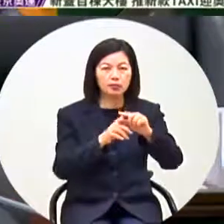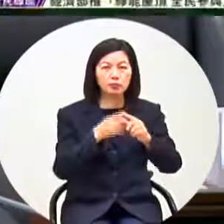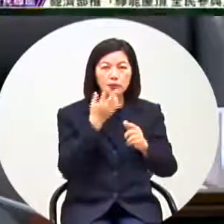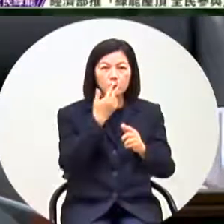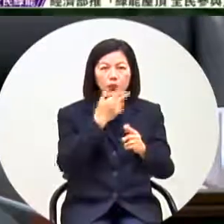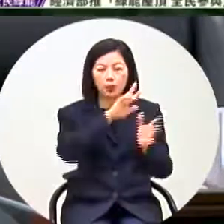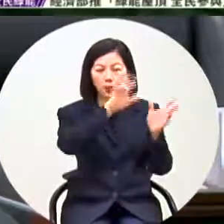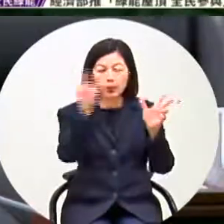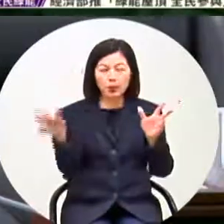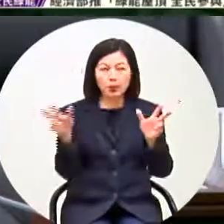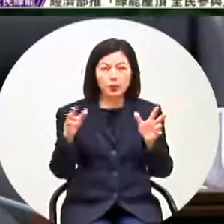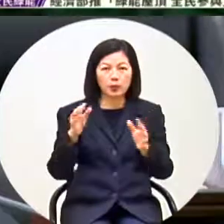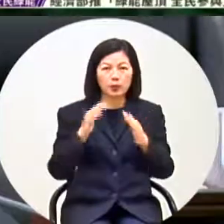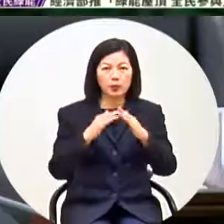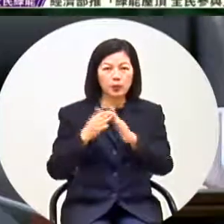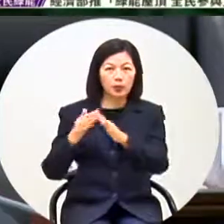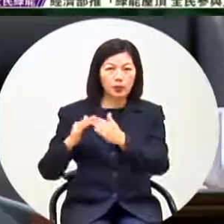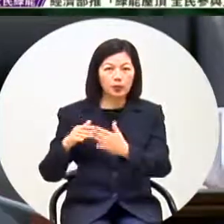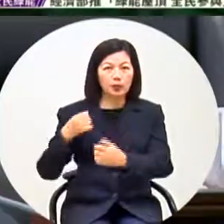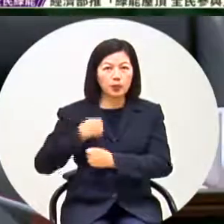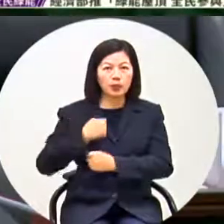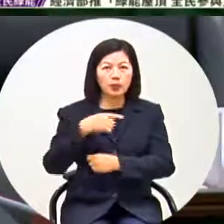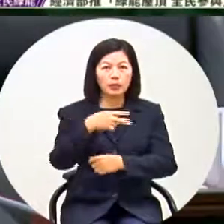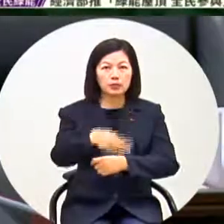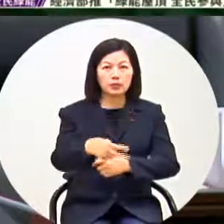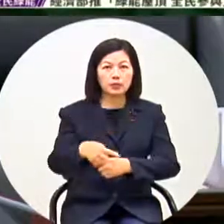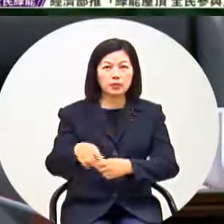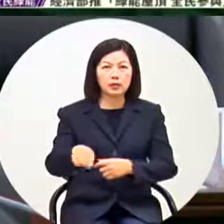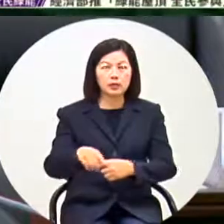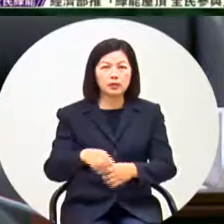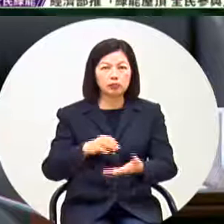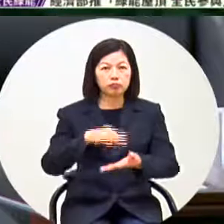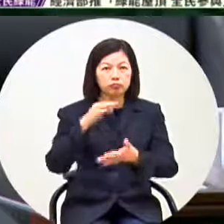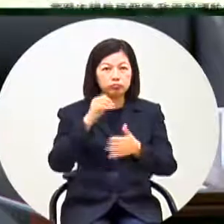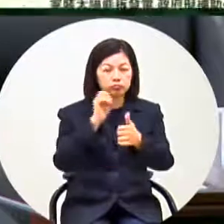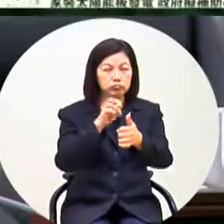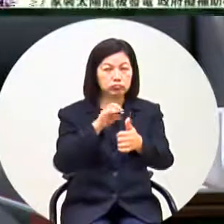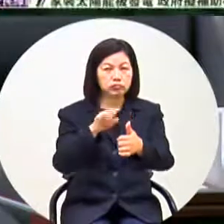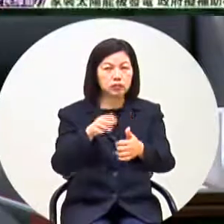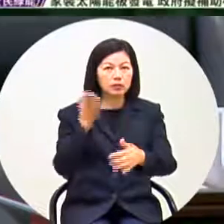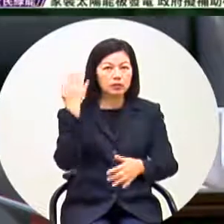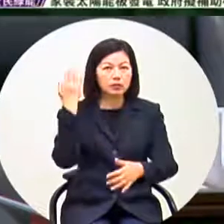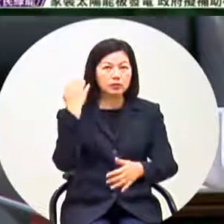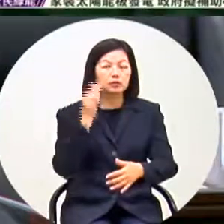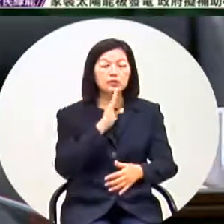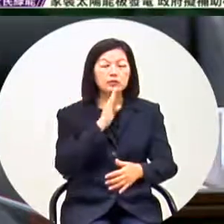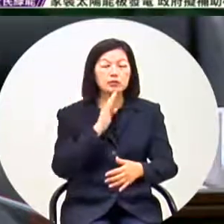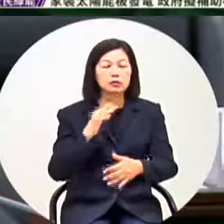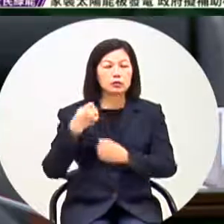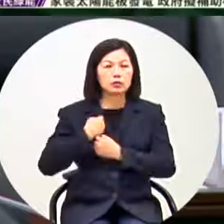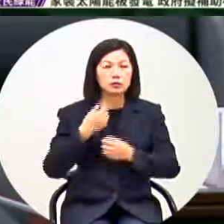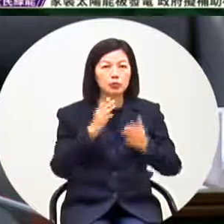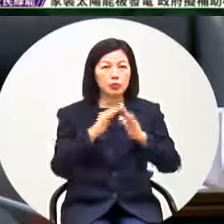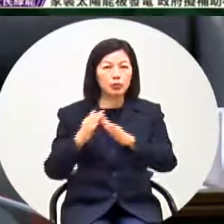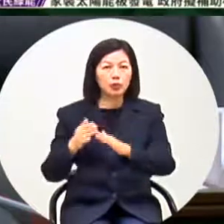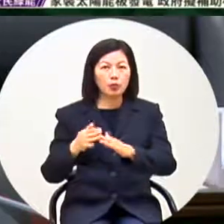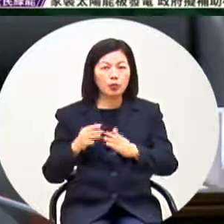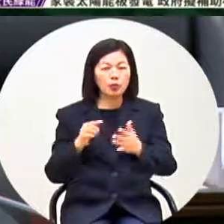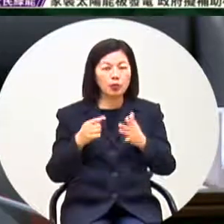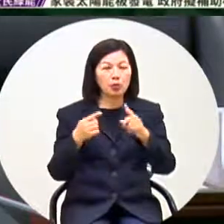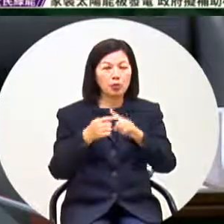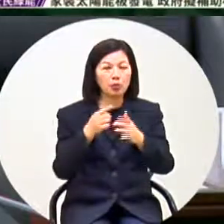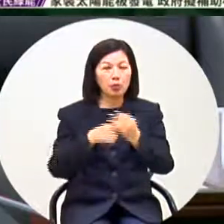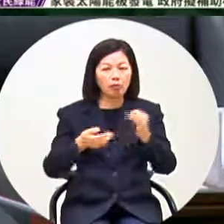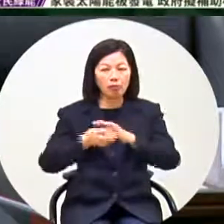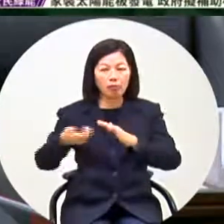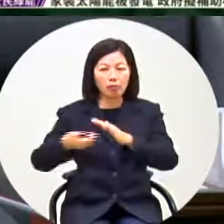博物馆。书中就提到彩虹眷村去，这个过去呢是眷村。而村子的人口逐渐移出，在里头的彩虹爷爷